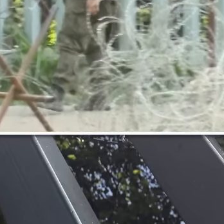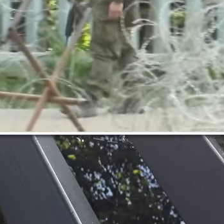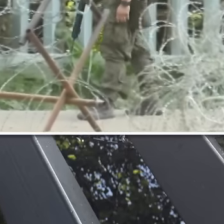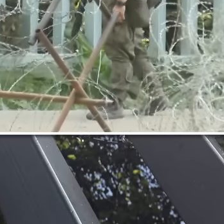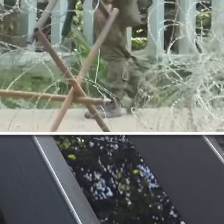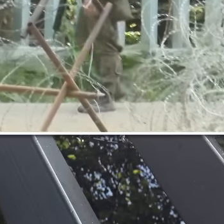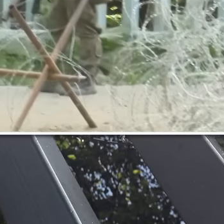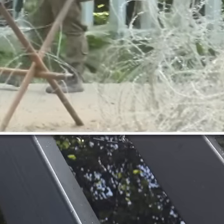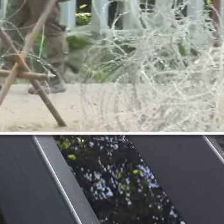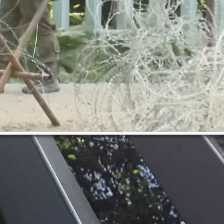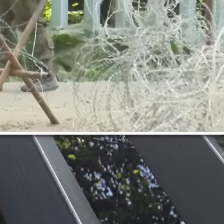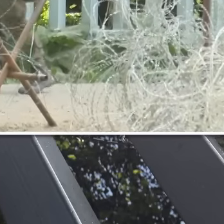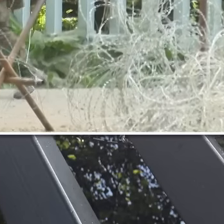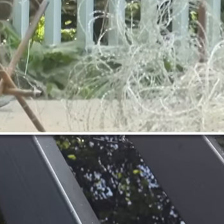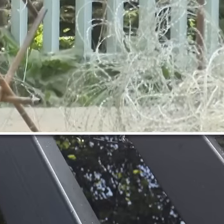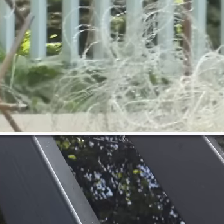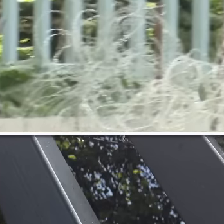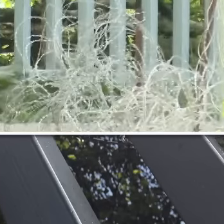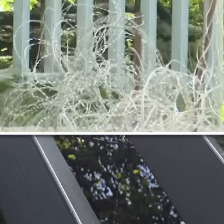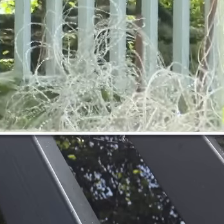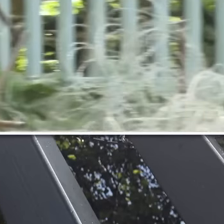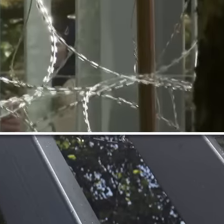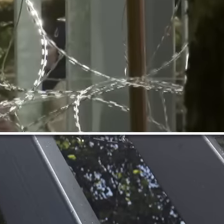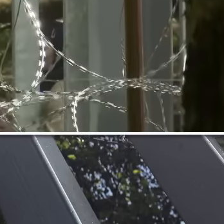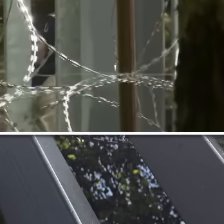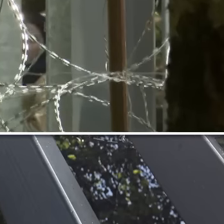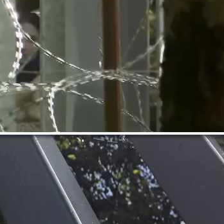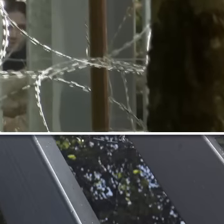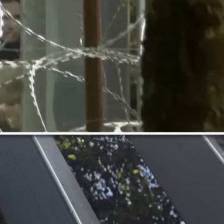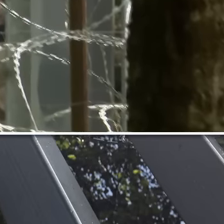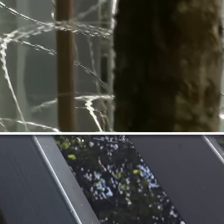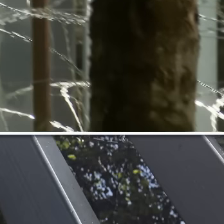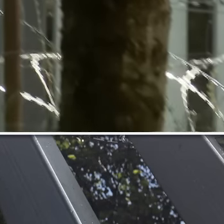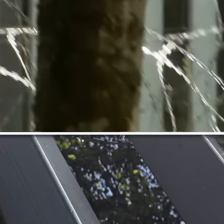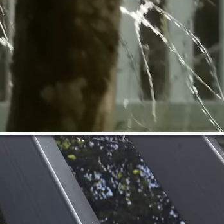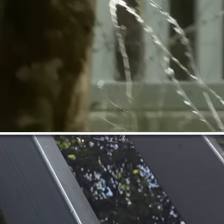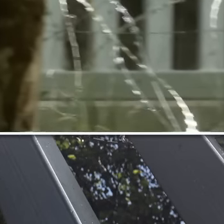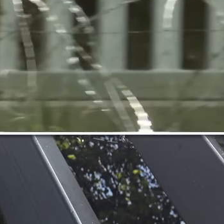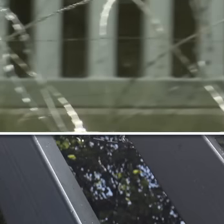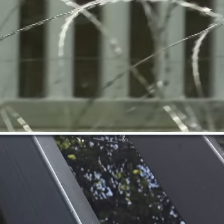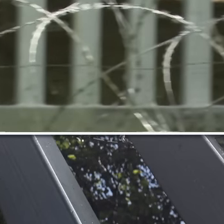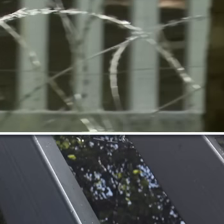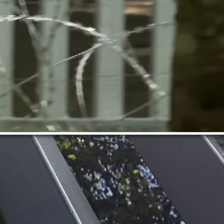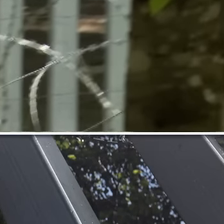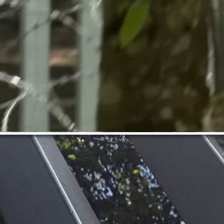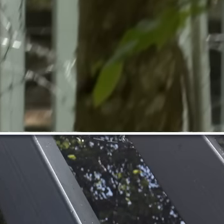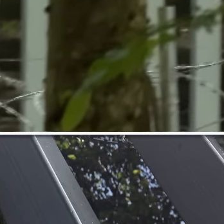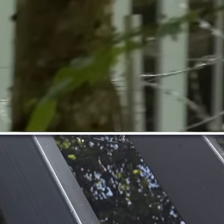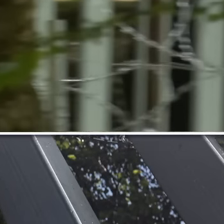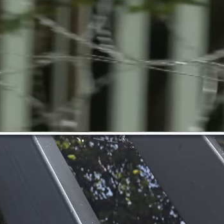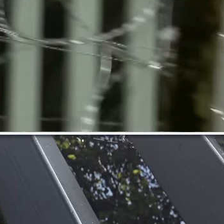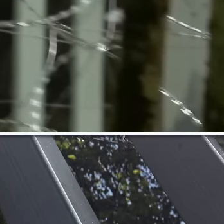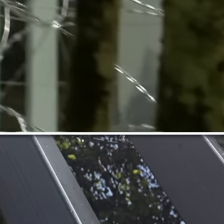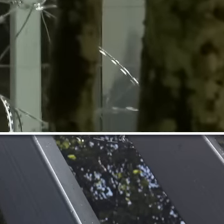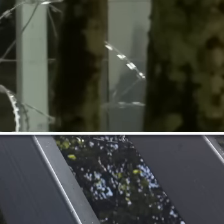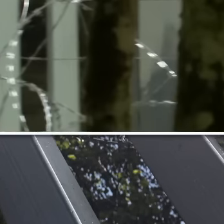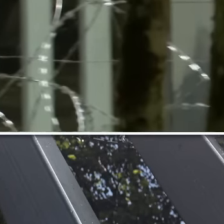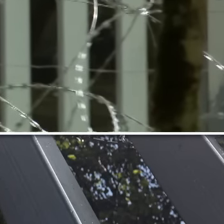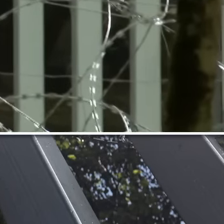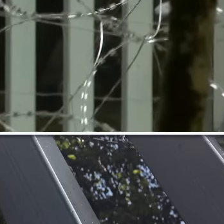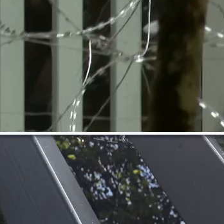w sprawach bezpieczeństwa Broniewski państwa. Broniewski zaczynał od Legionów, tak. więc to była inna lewica. Potem oczywiście